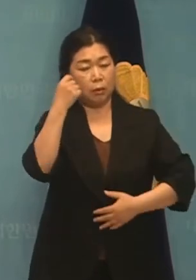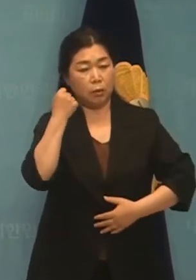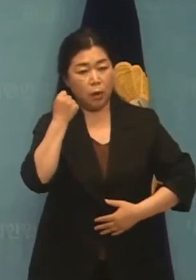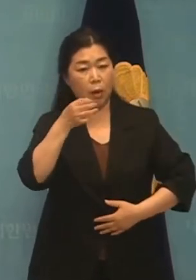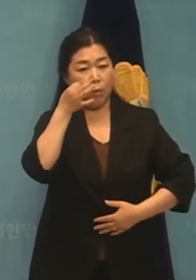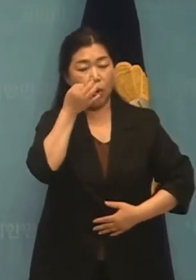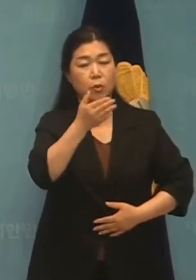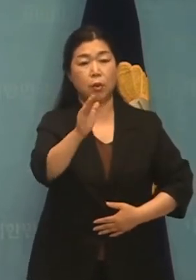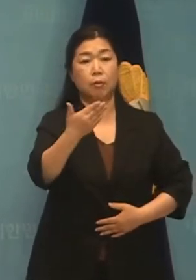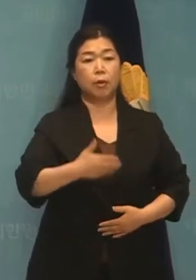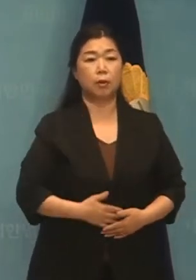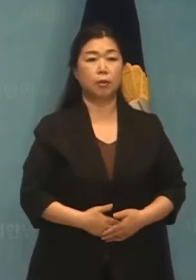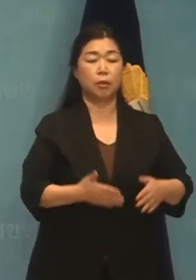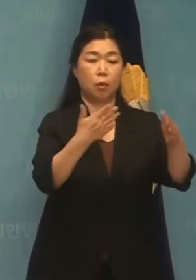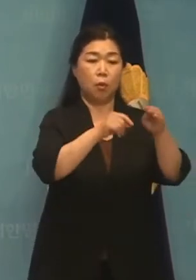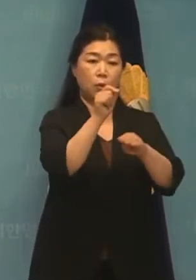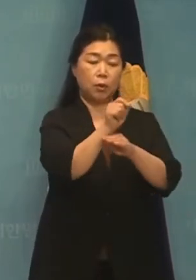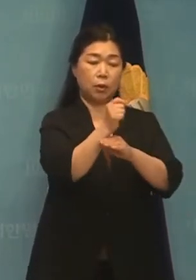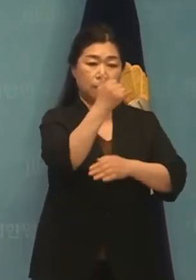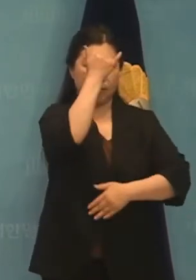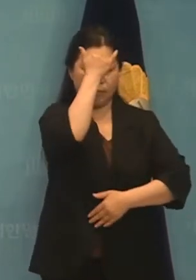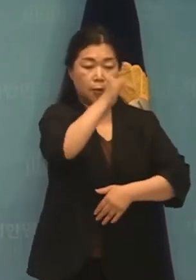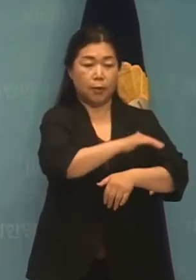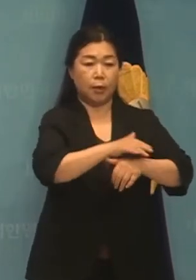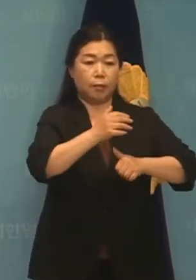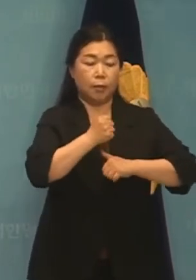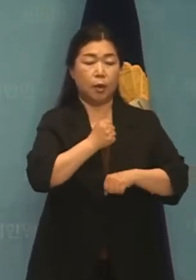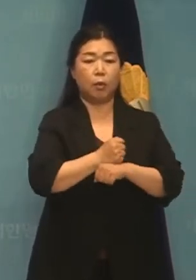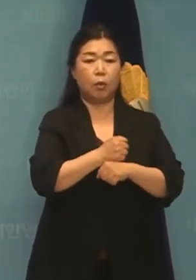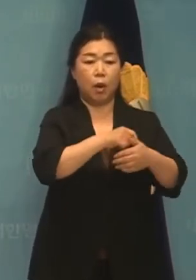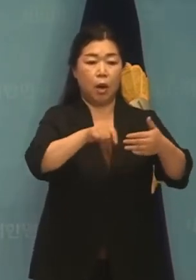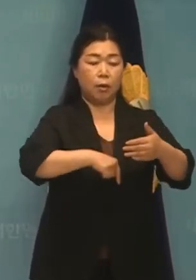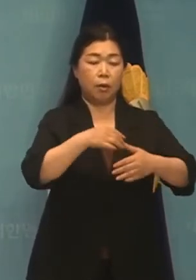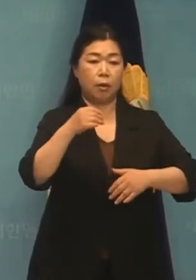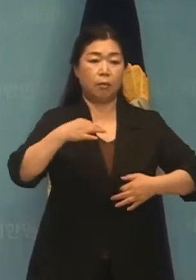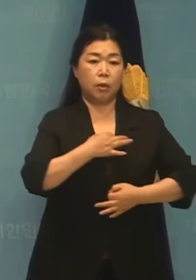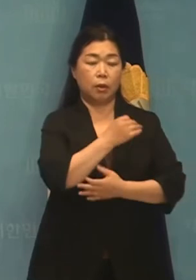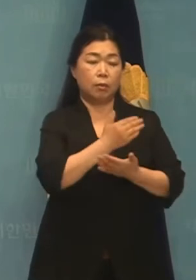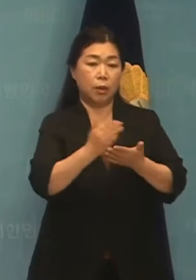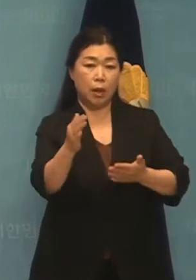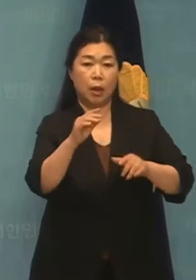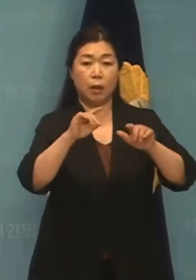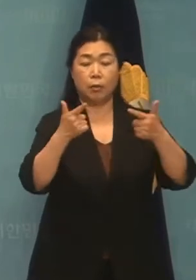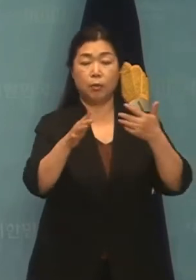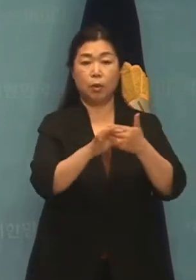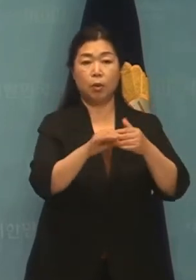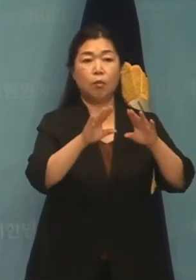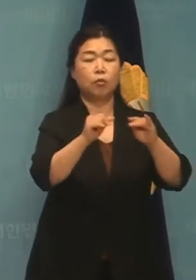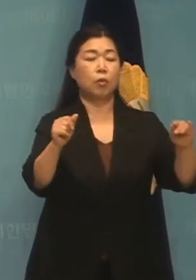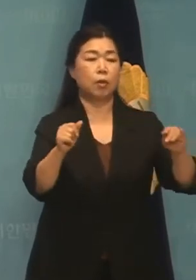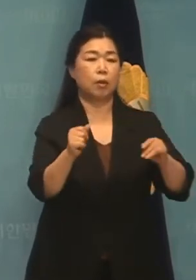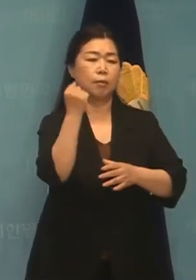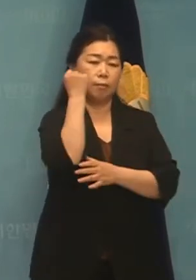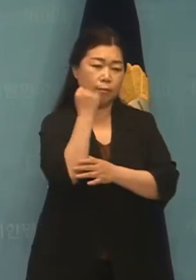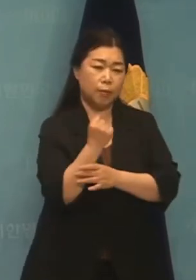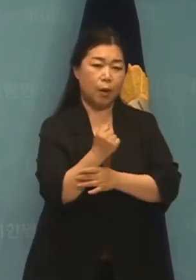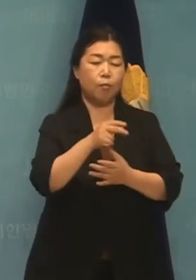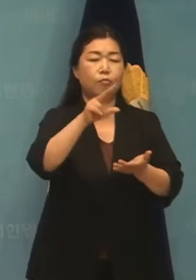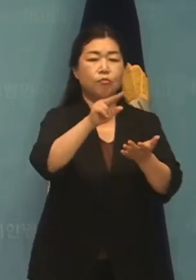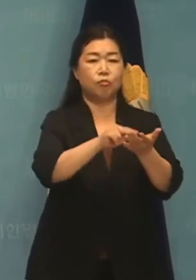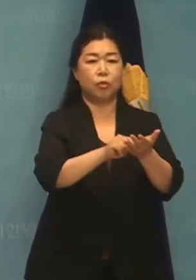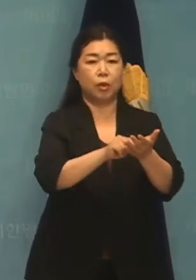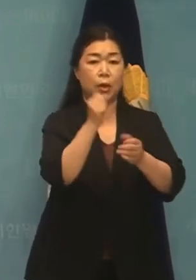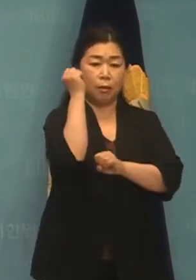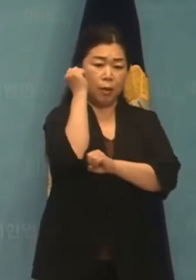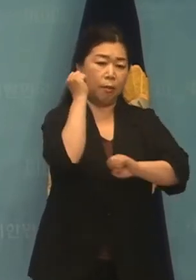합니다. 공직기강을 따졌고 내부 비리를 척결하지 않으면 부동산 적폐의